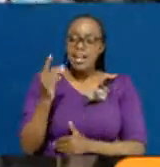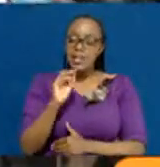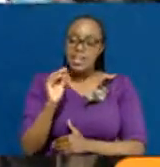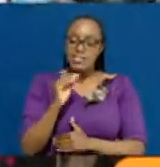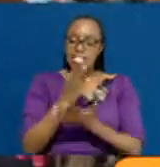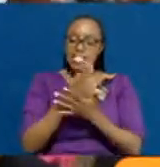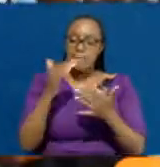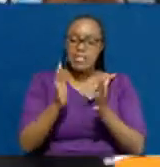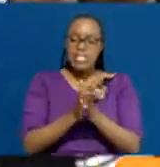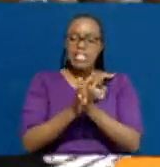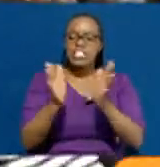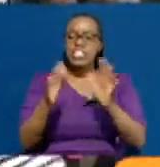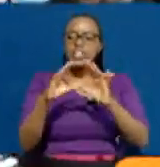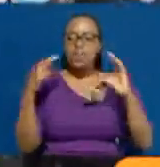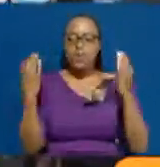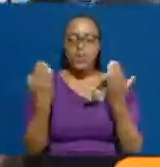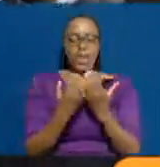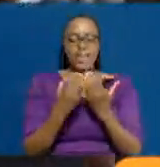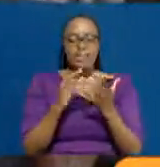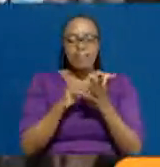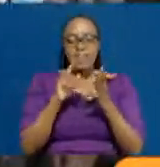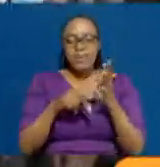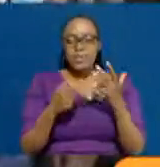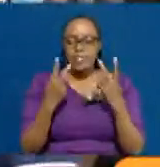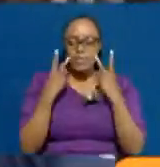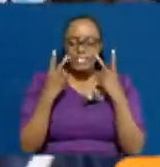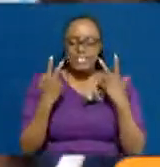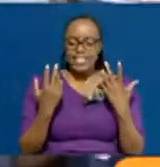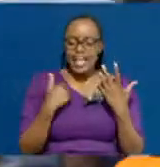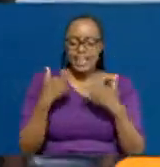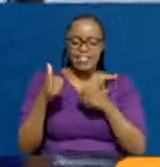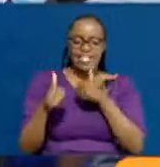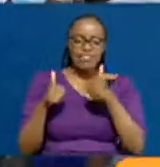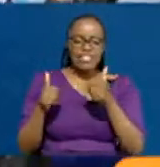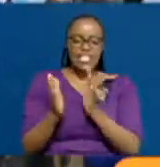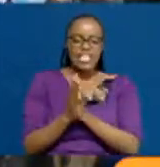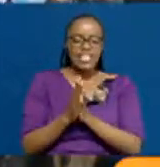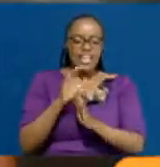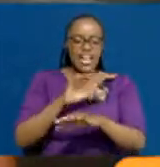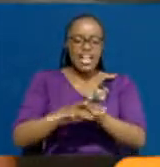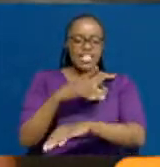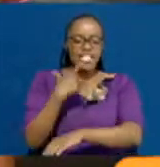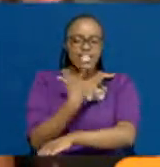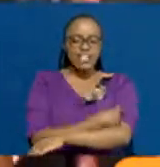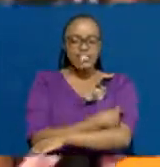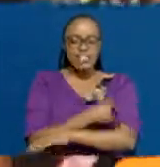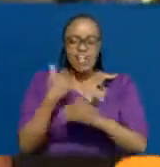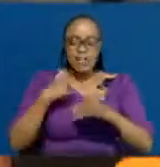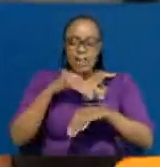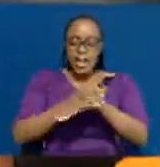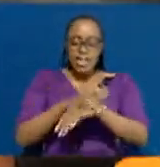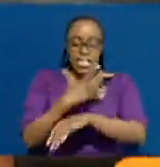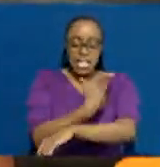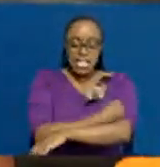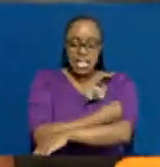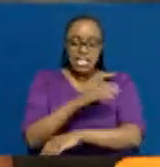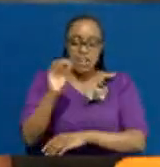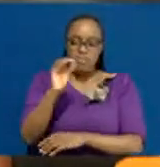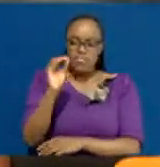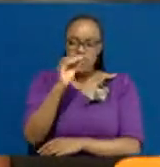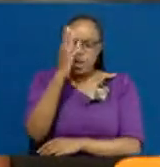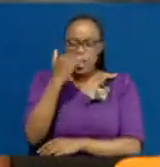kitu ya dunia nzima. Sasa upande yangu singeweza kukataa nisipate chanjo. Sikupata. Mbona sasa?